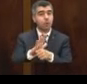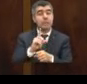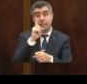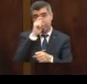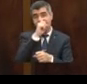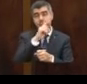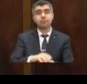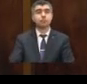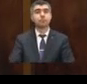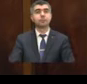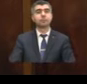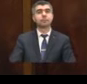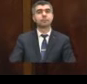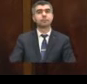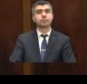الزائفة.